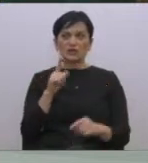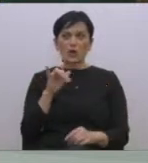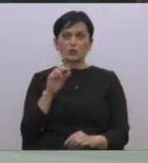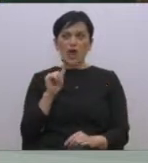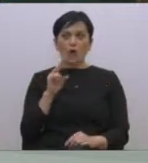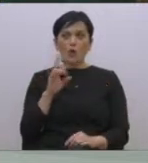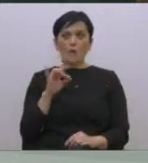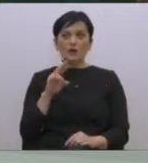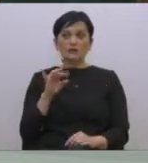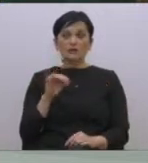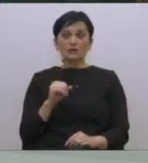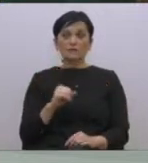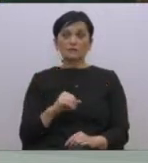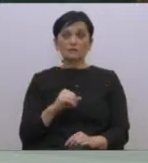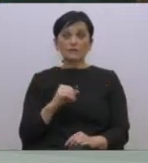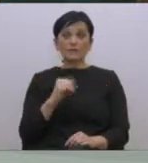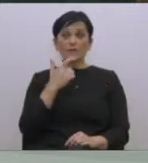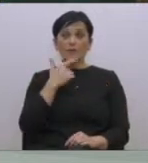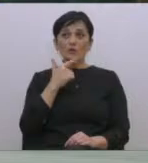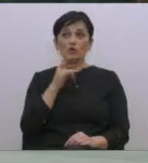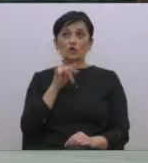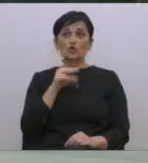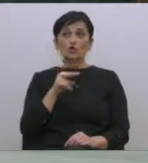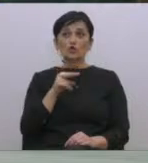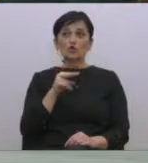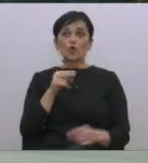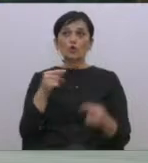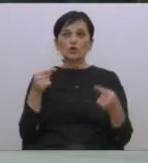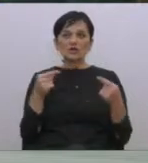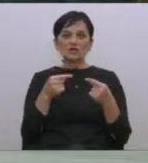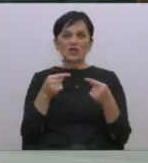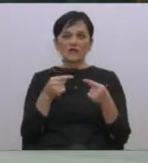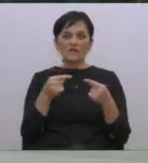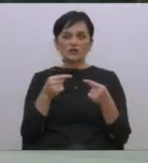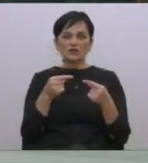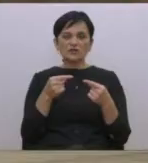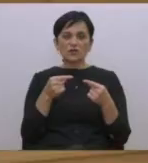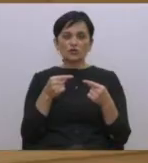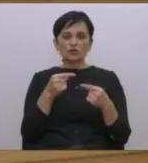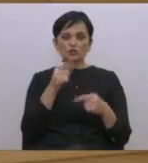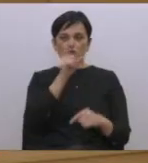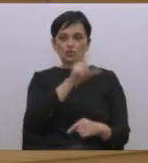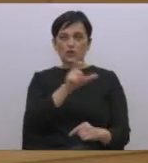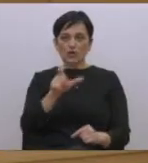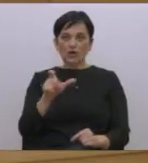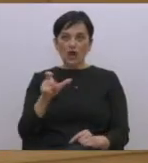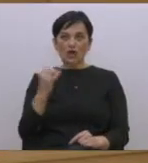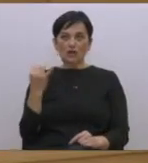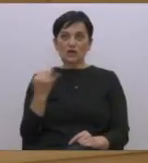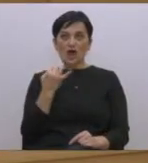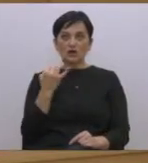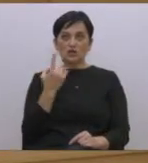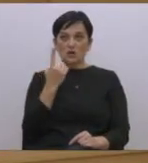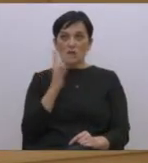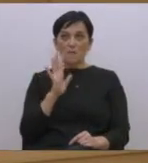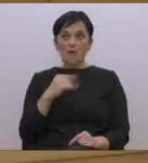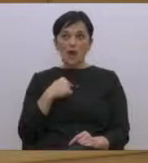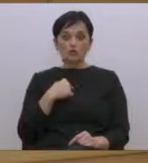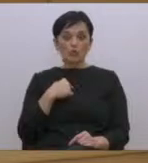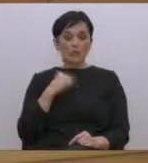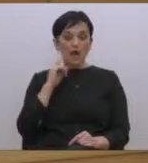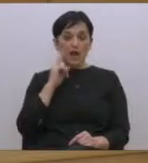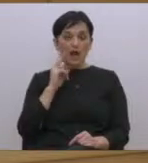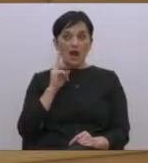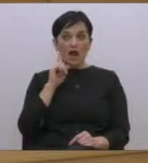აფუბანდა. ბატონო გრიგოლ, მაინც რა დავაზუსტოთ, რახან ხალხი საინტერესებს და მარტო მე რო არ ვიცოდე.